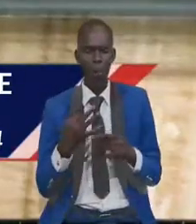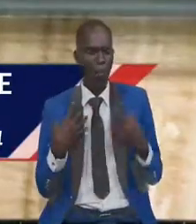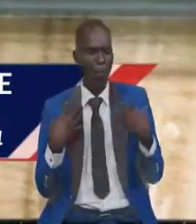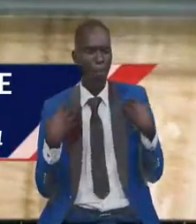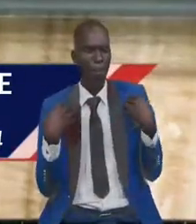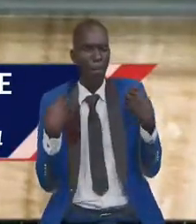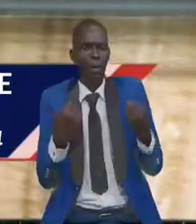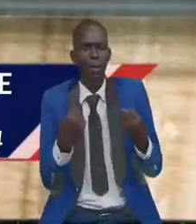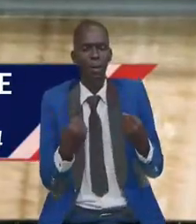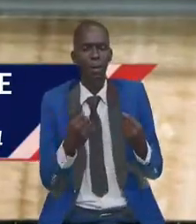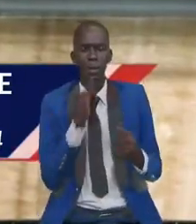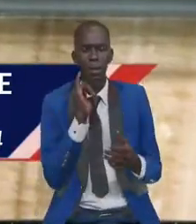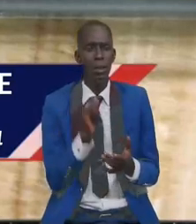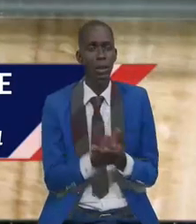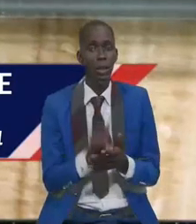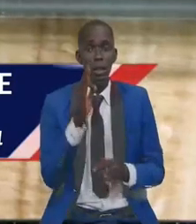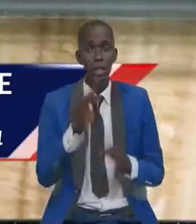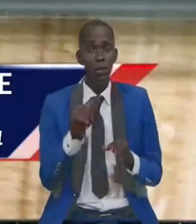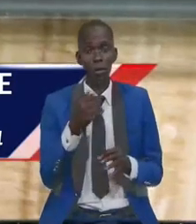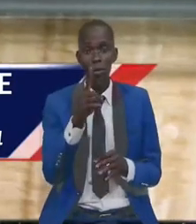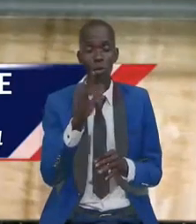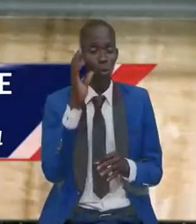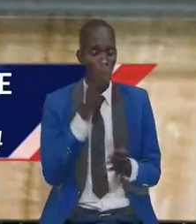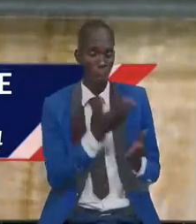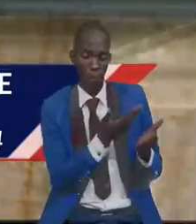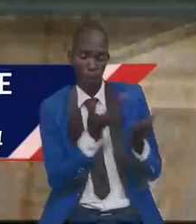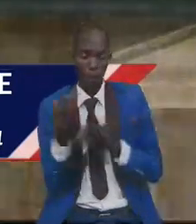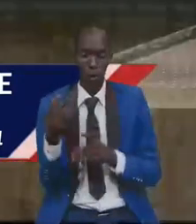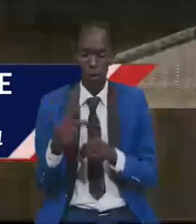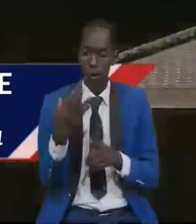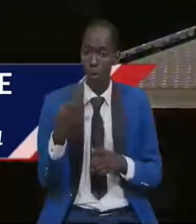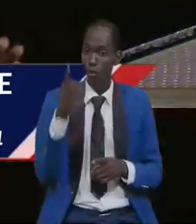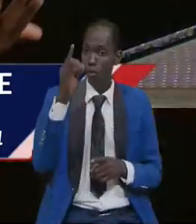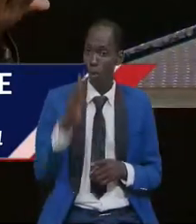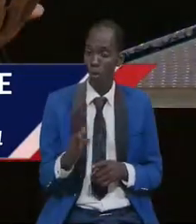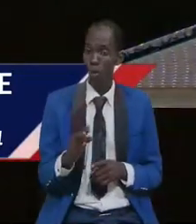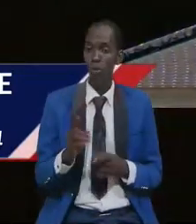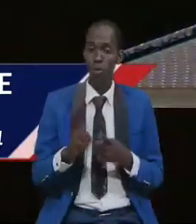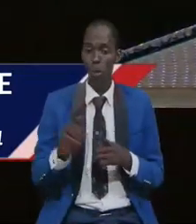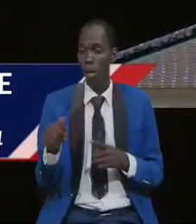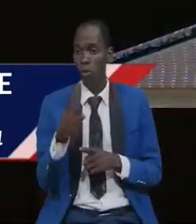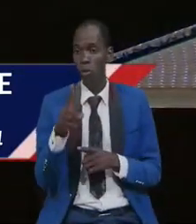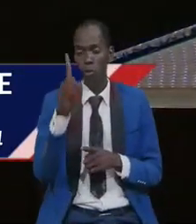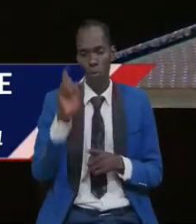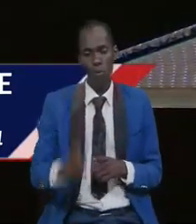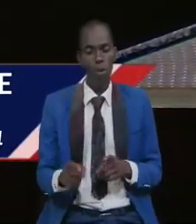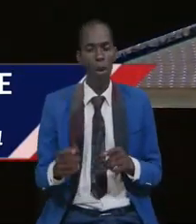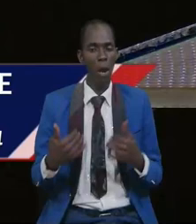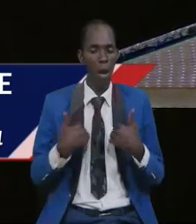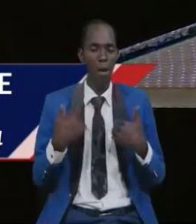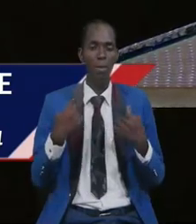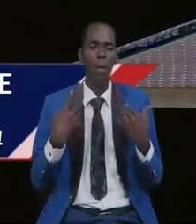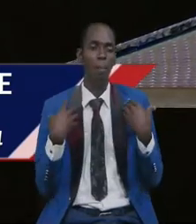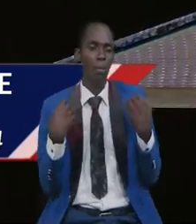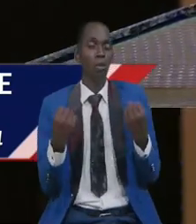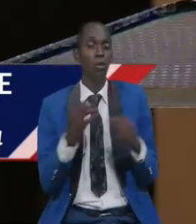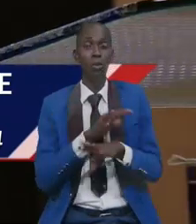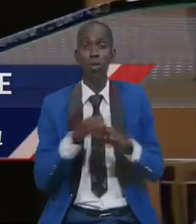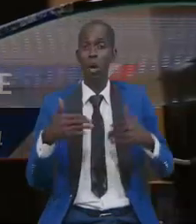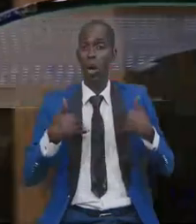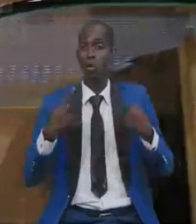Si quelqu'un devait prêcher l'évangile, il doit avoir l'audace, il doit avoir le courage. Si vous n'avez pas l'audace et